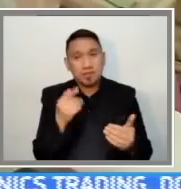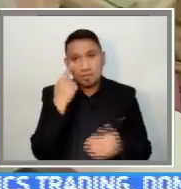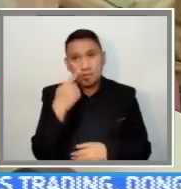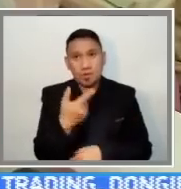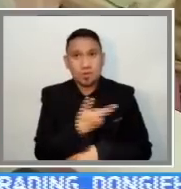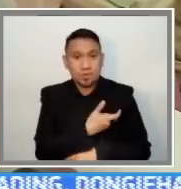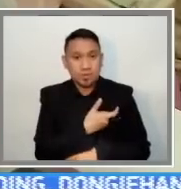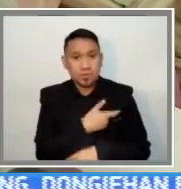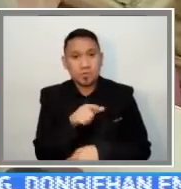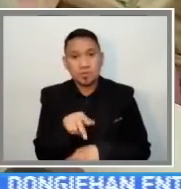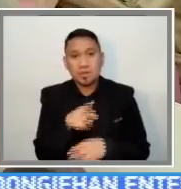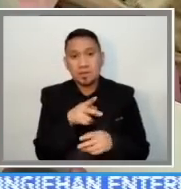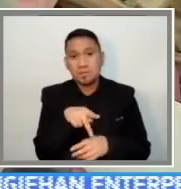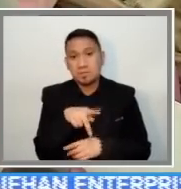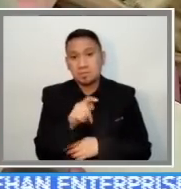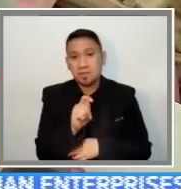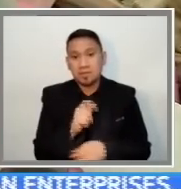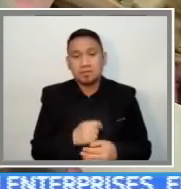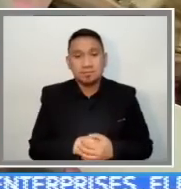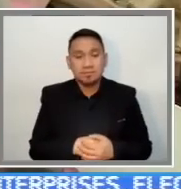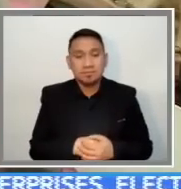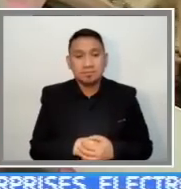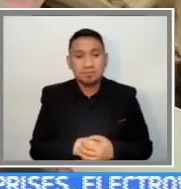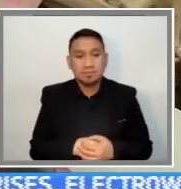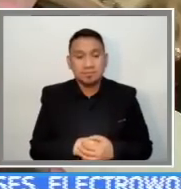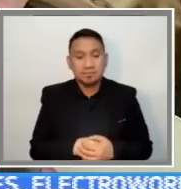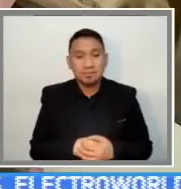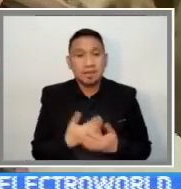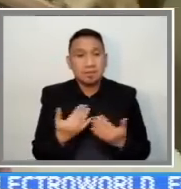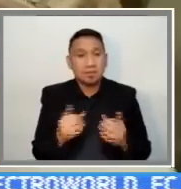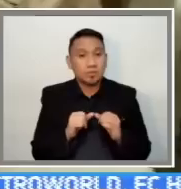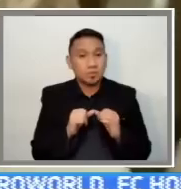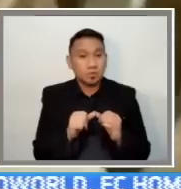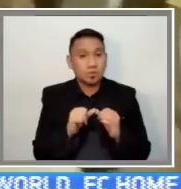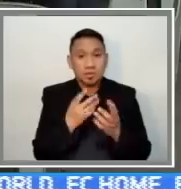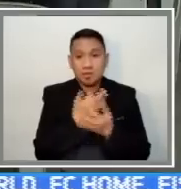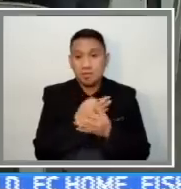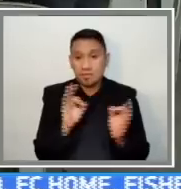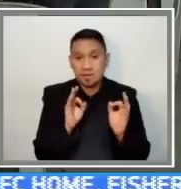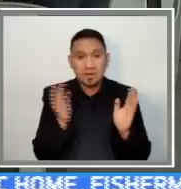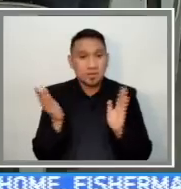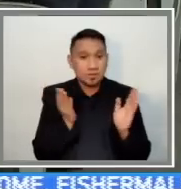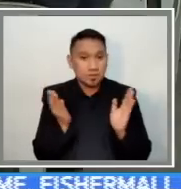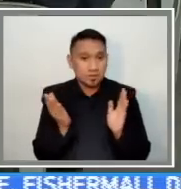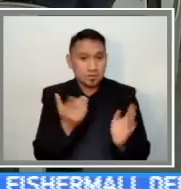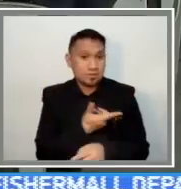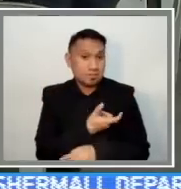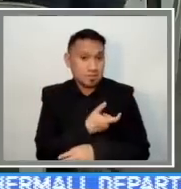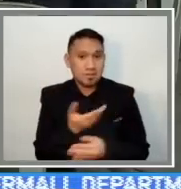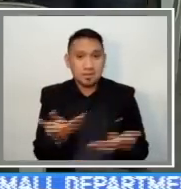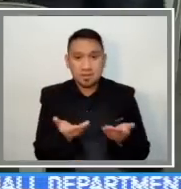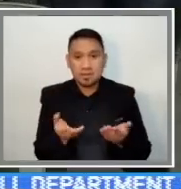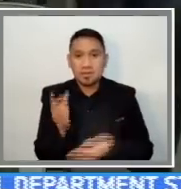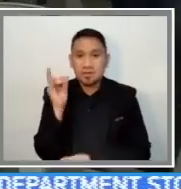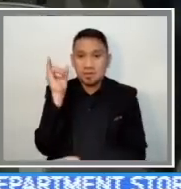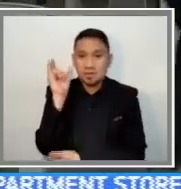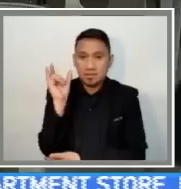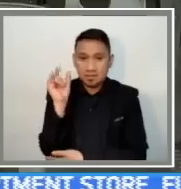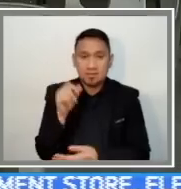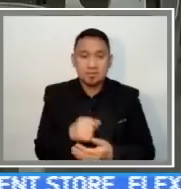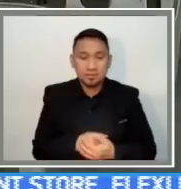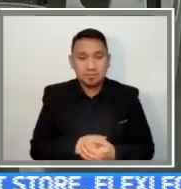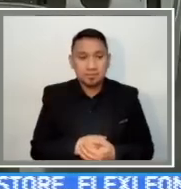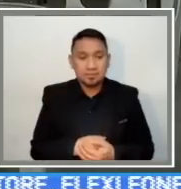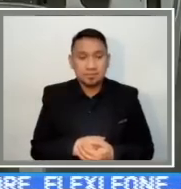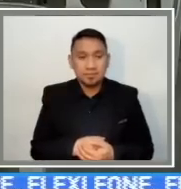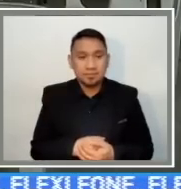alaga contra rabies. Connie, patuloy ang libreng serbisyo dito sa Quezon City Circle ng Quezon City